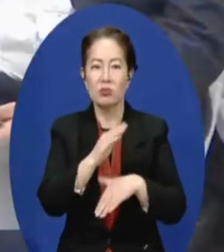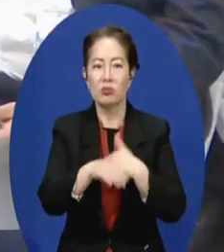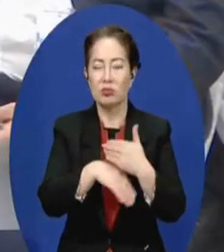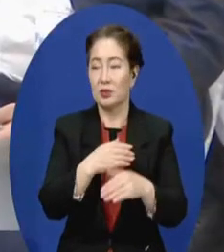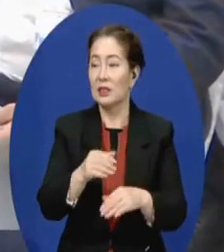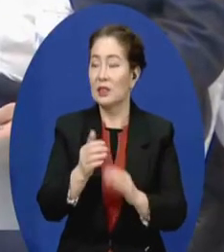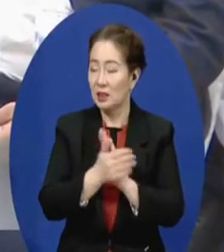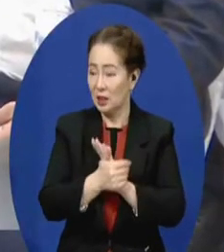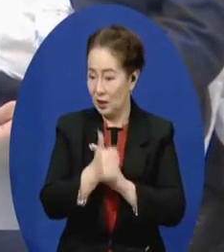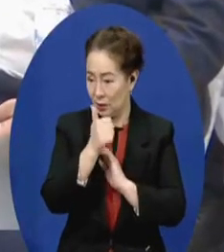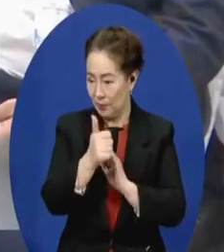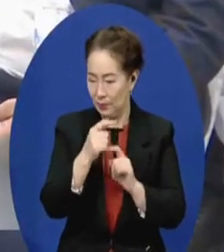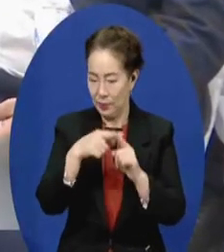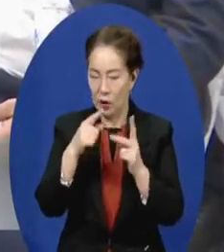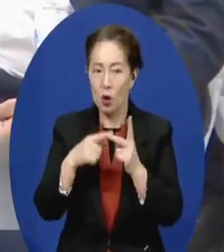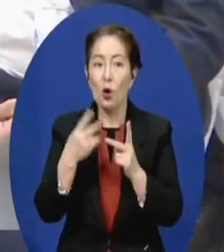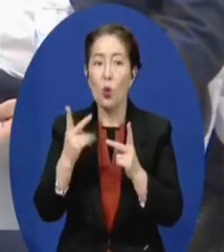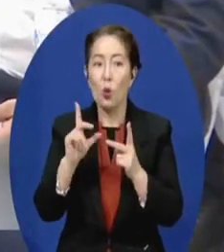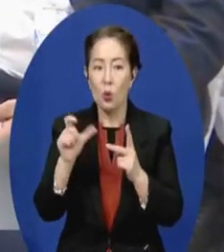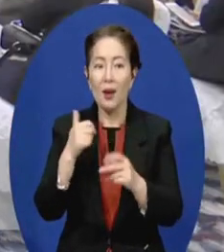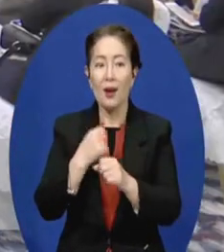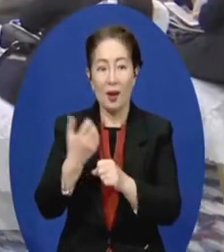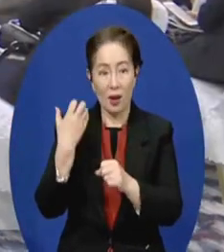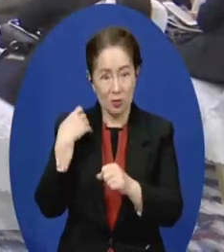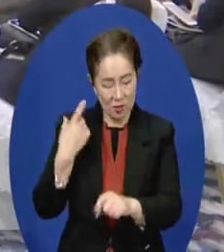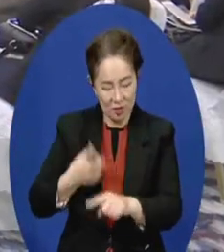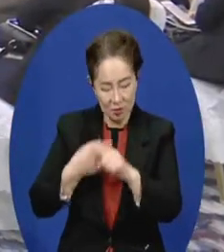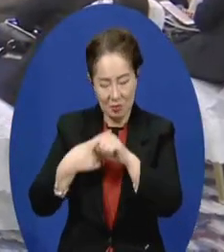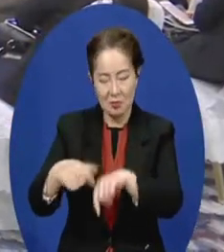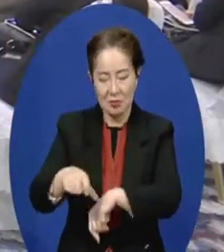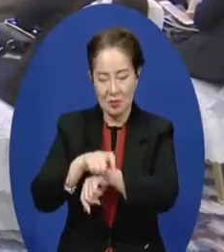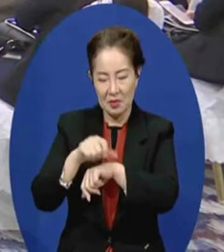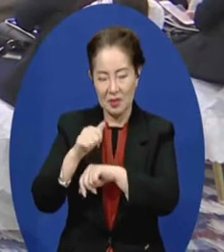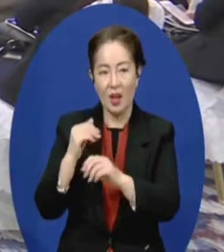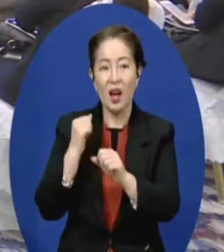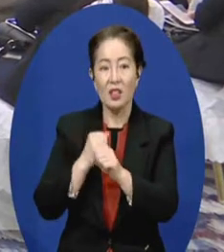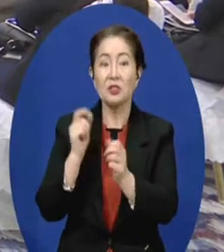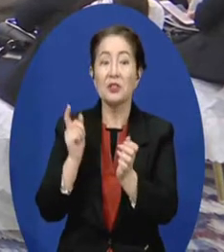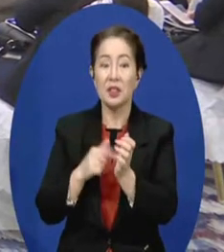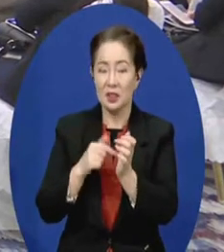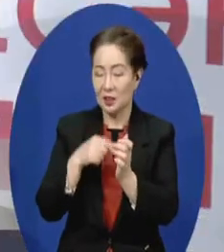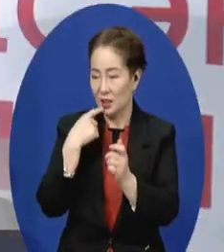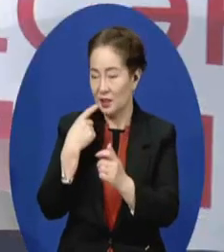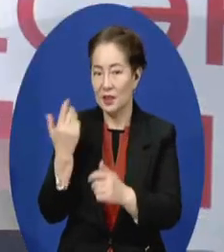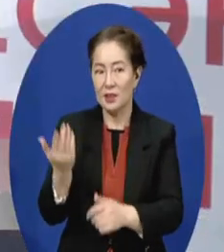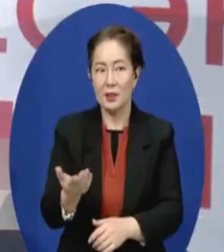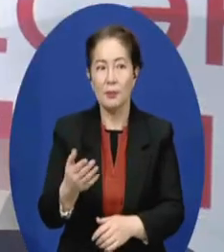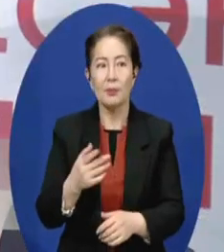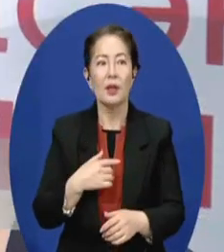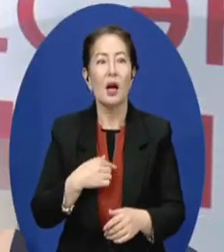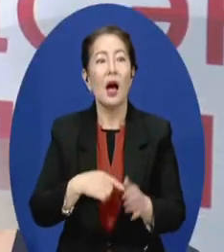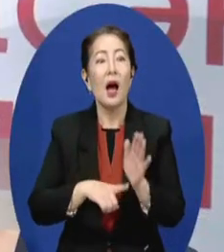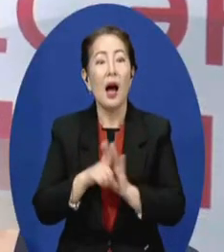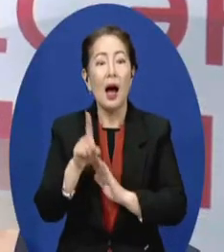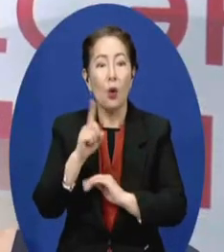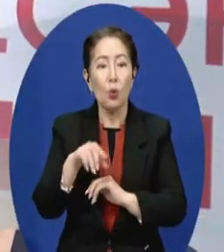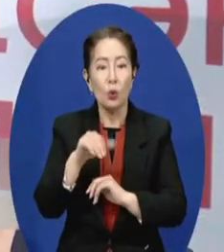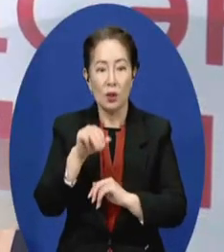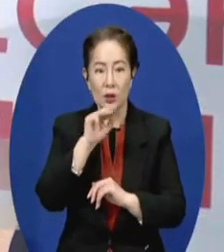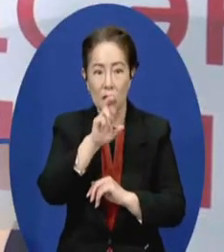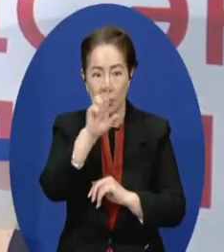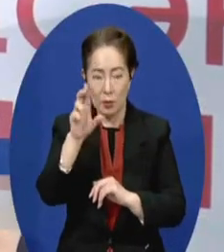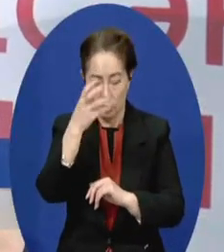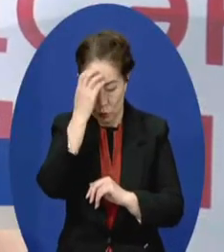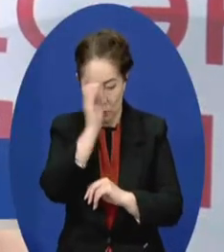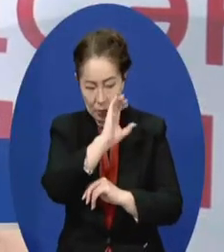чадамжтай үүрэг хариуцлагыг нэмэгдүүлж мэрэгжлийн түвшинд ажилуулах шаардлага байгааг хэллээ. Анх удаа олохдоо төрийн байгууллага нь